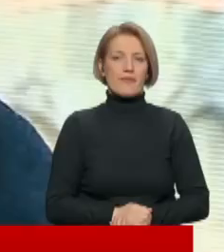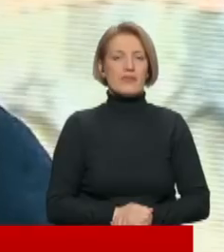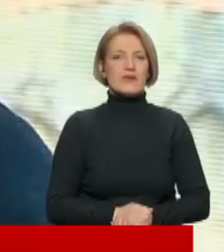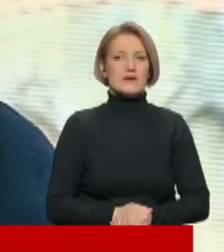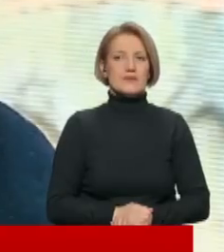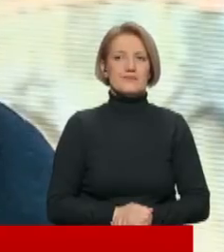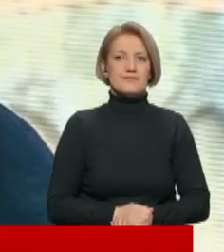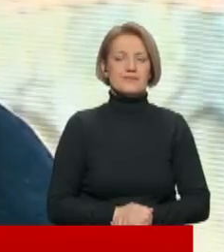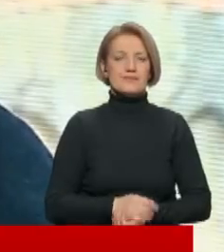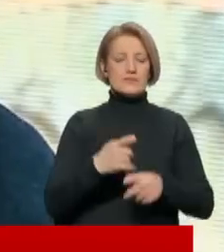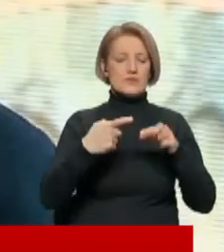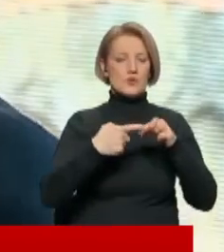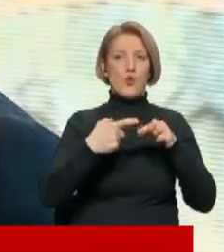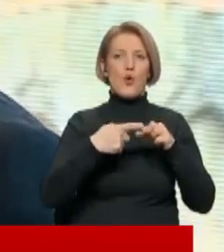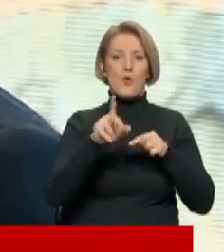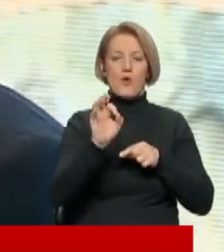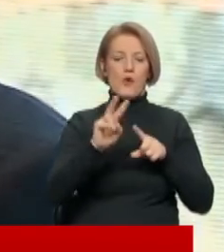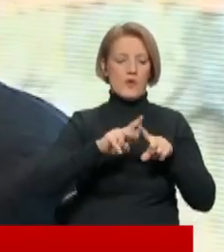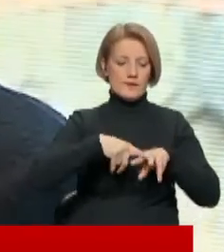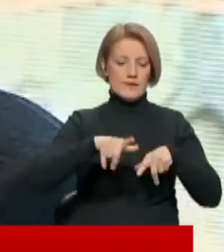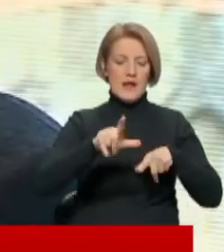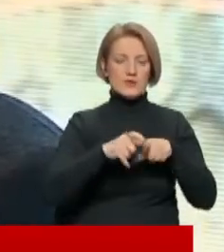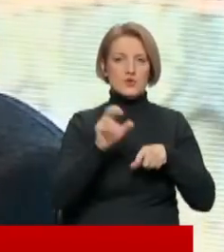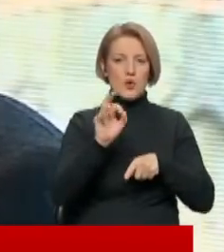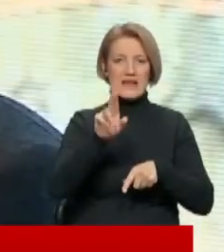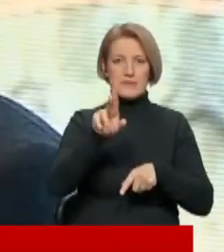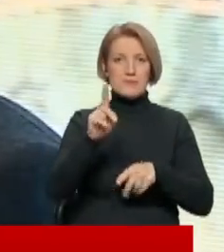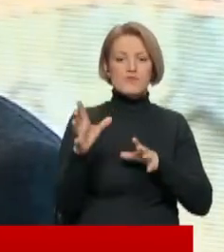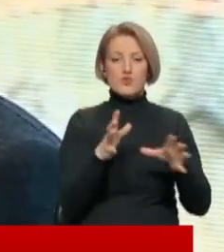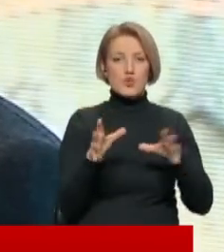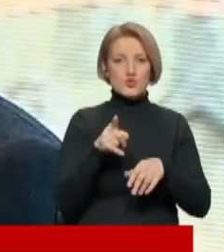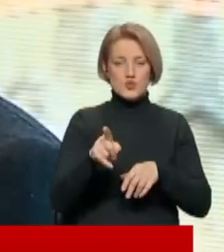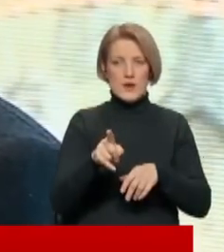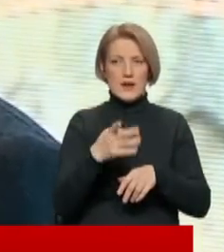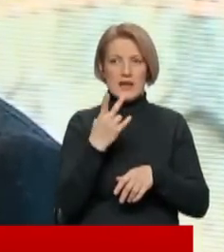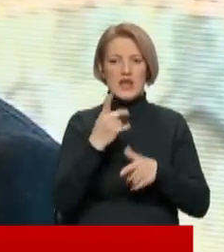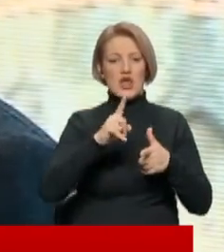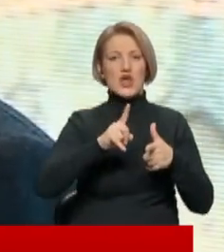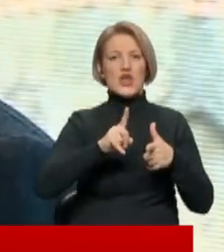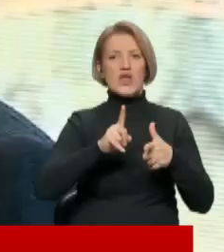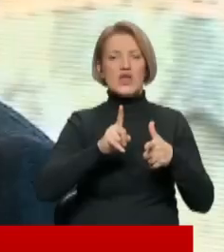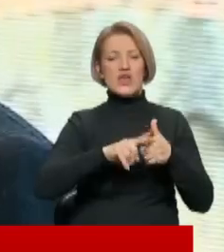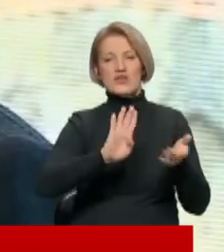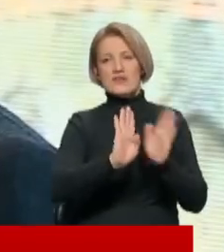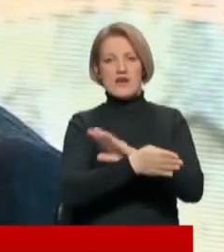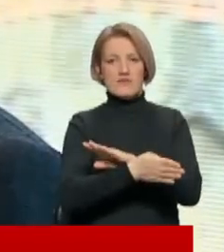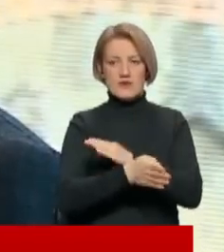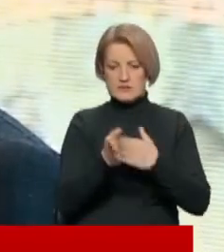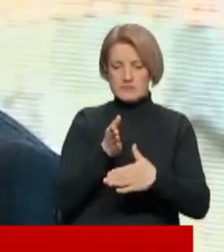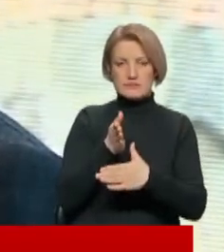ve Ronaldo gibi bir futbolcuya kalkıp ikinci yarıda sokmak